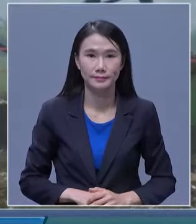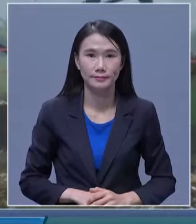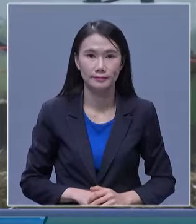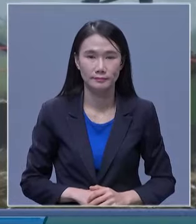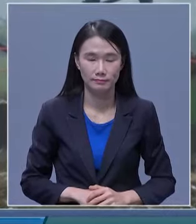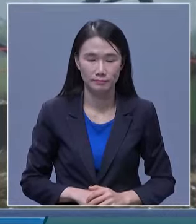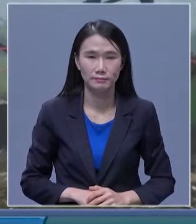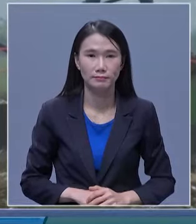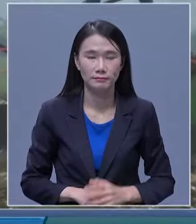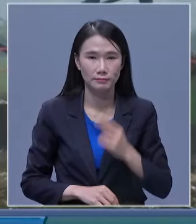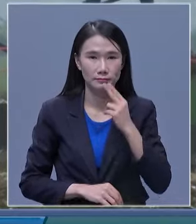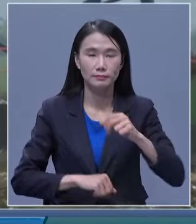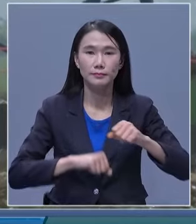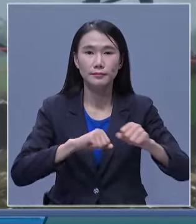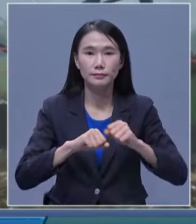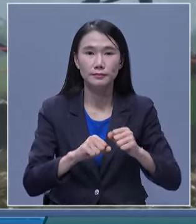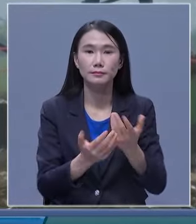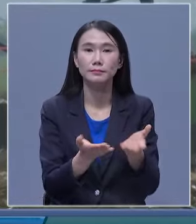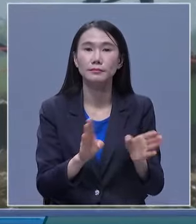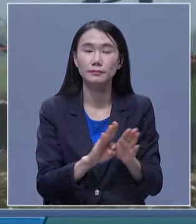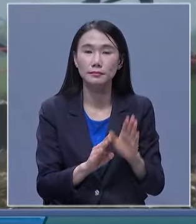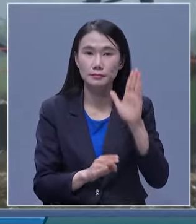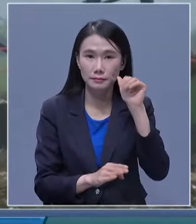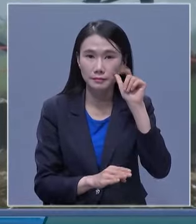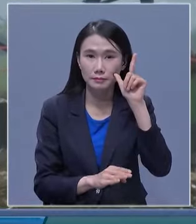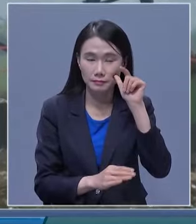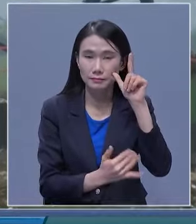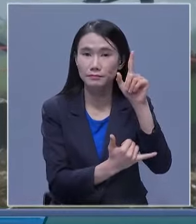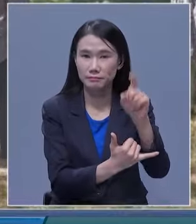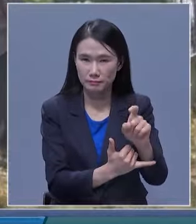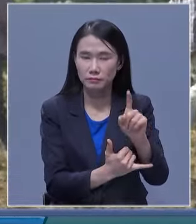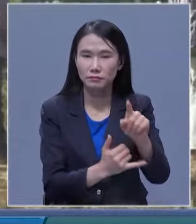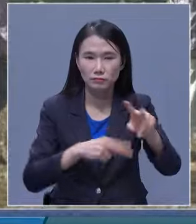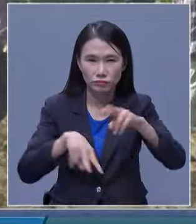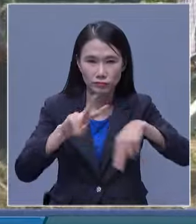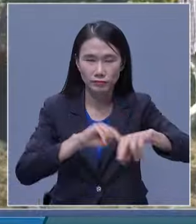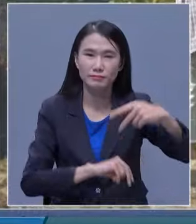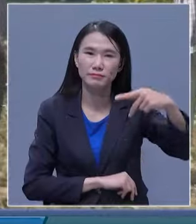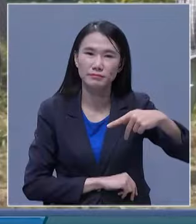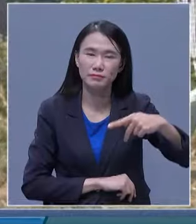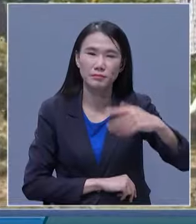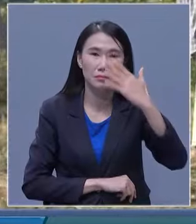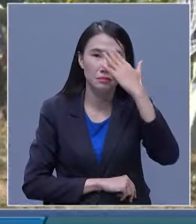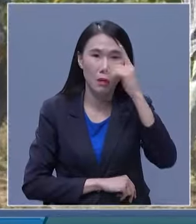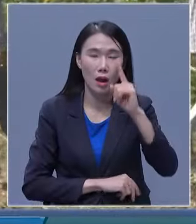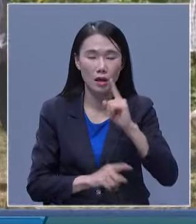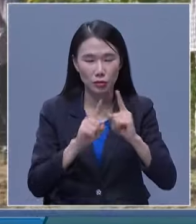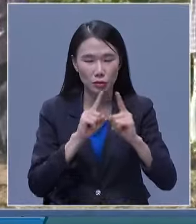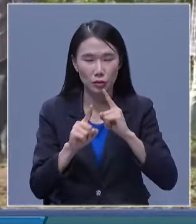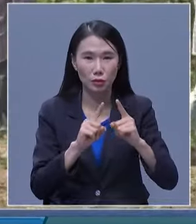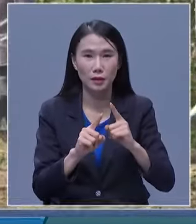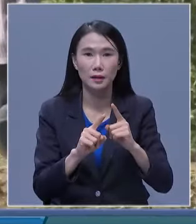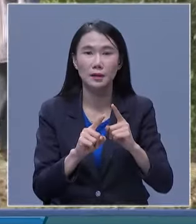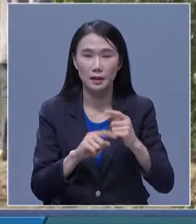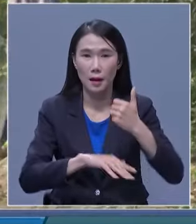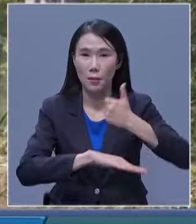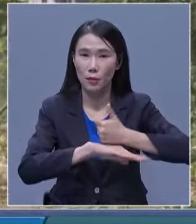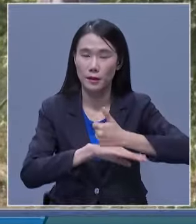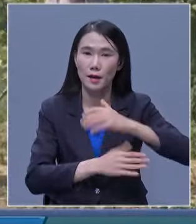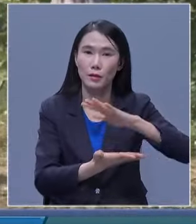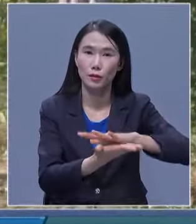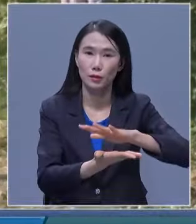คุณผู้ชมเรื่องของเยาวชนที่สูญเสียพ่อแม่ไปที่อย่างที่บอกไปอาจจะต้องดูแลเป็นพิเศษหน่อยนะคะเราได้พูดคุยเพิ่มเติมกับทางผู้อำนวยการโร